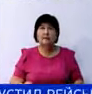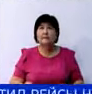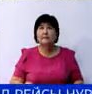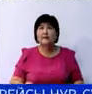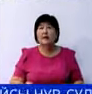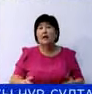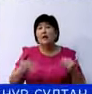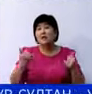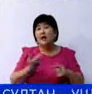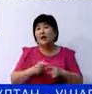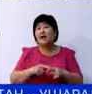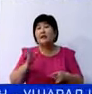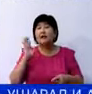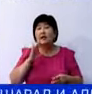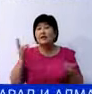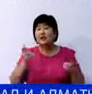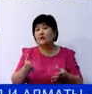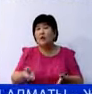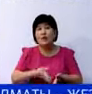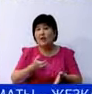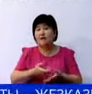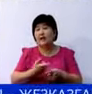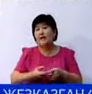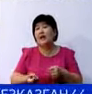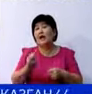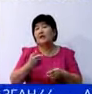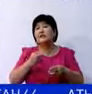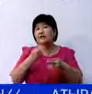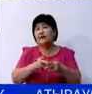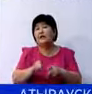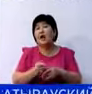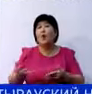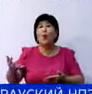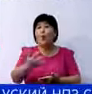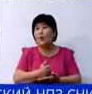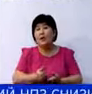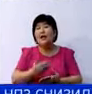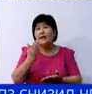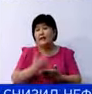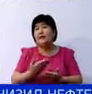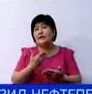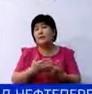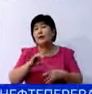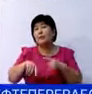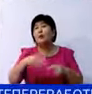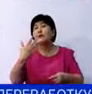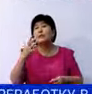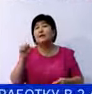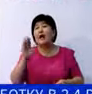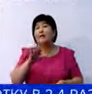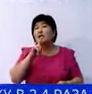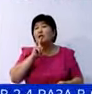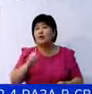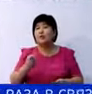сейчас когда вода необходима и и не хватает это окажет свое влияние на урожайность есть прогноз что после 5 августа не